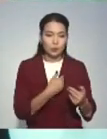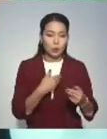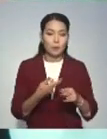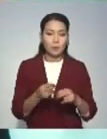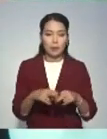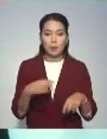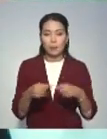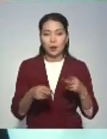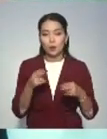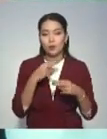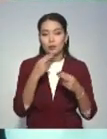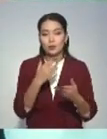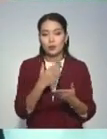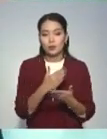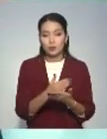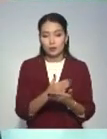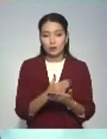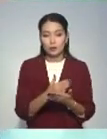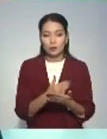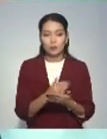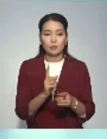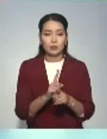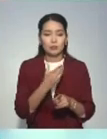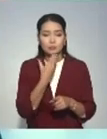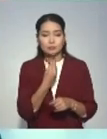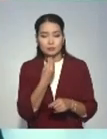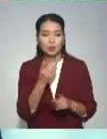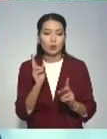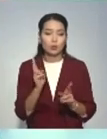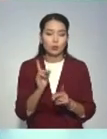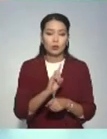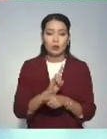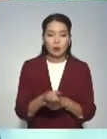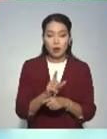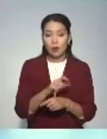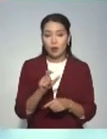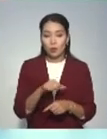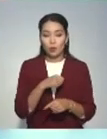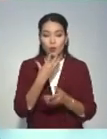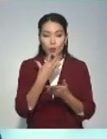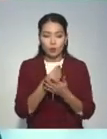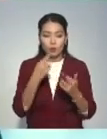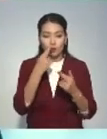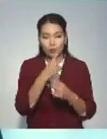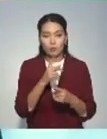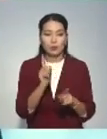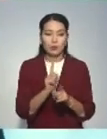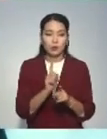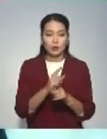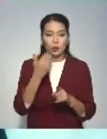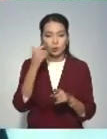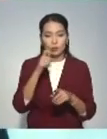пластикалық отаға жүгінеді. Ал сұлуланамын деп сұстанып кеткен арулар өз қателігін өзге біреу жасамас үшін